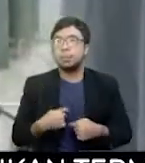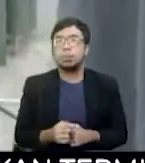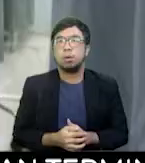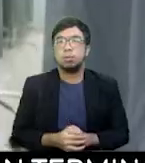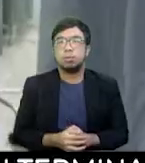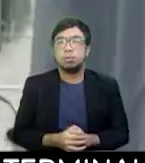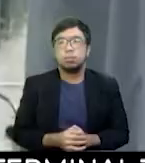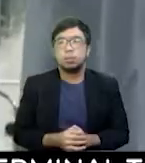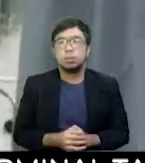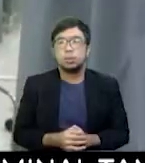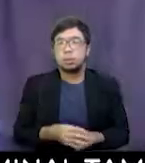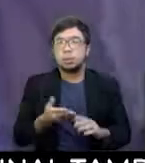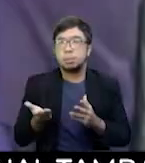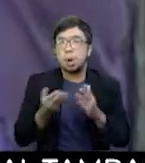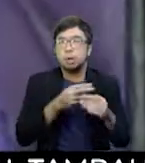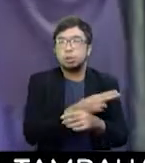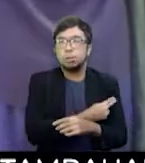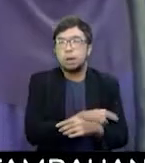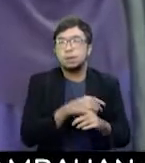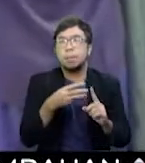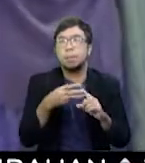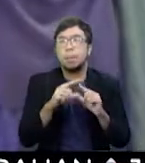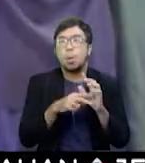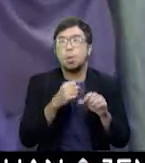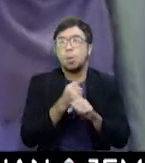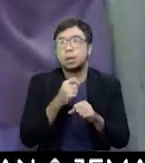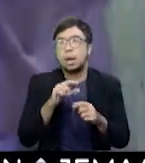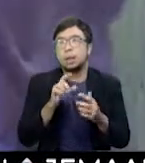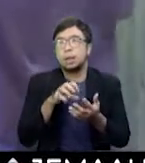Korban dirawat di Puskesmas Bawang dan sebagian dirujuk ke Rumah Sakit Kim Batang.